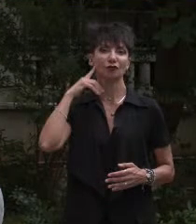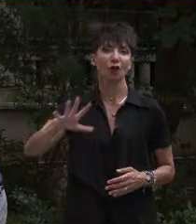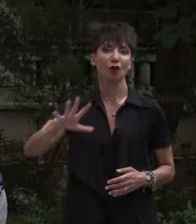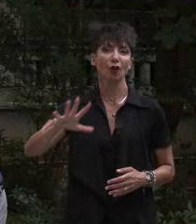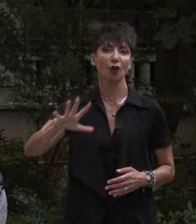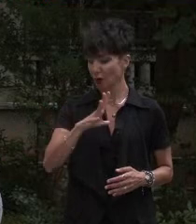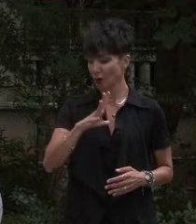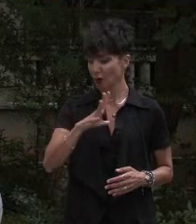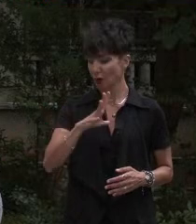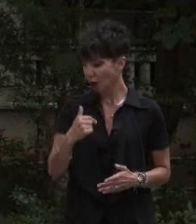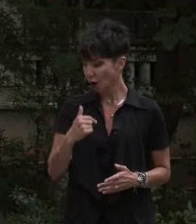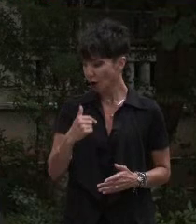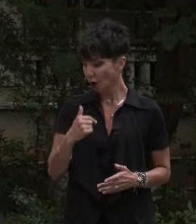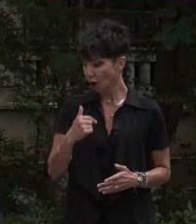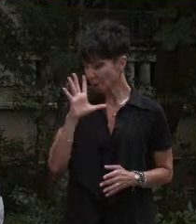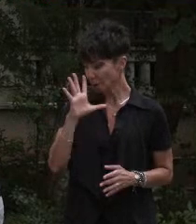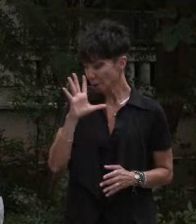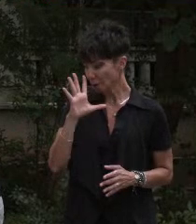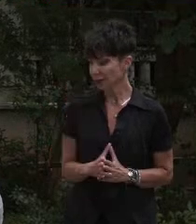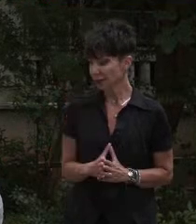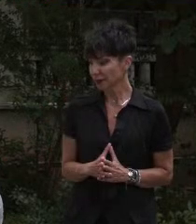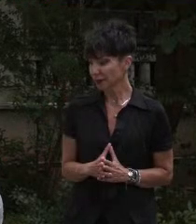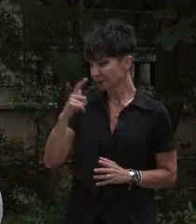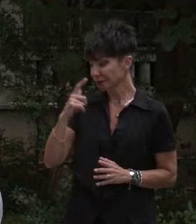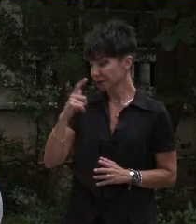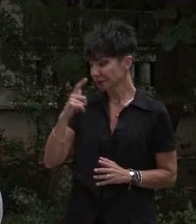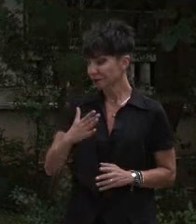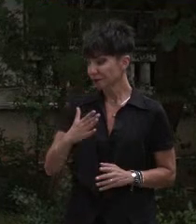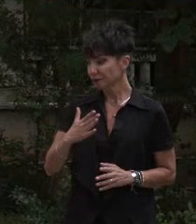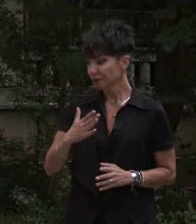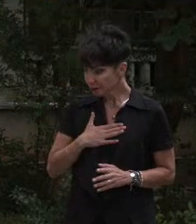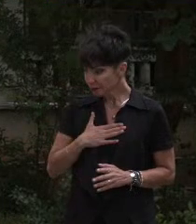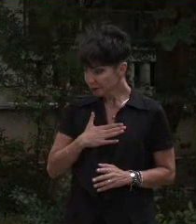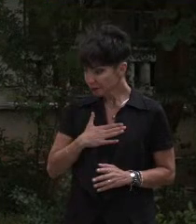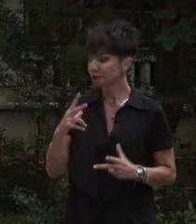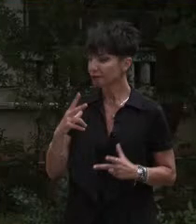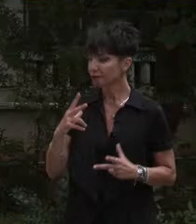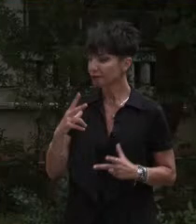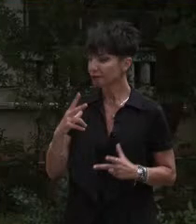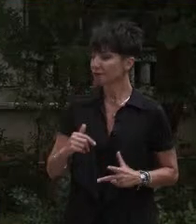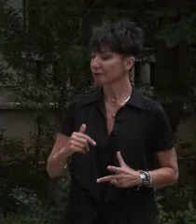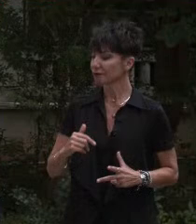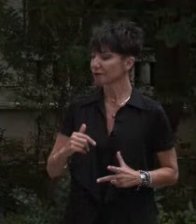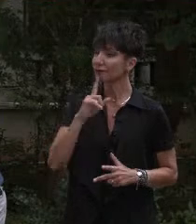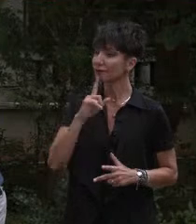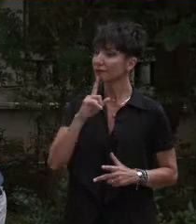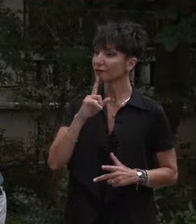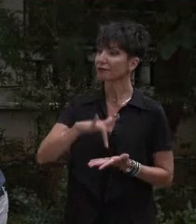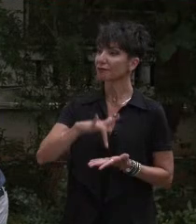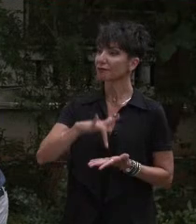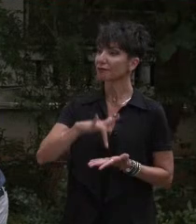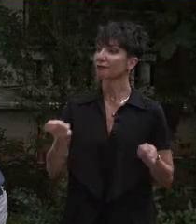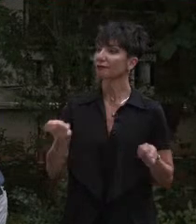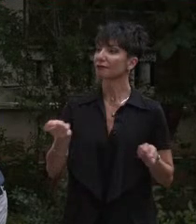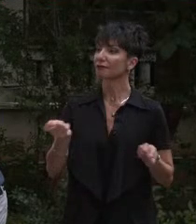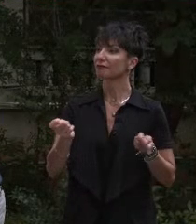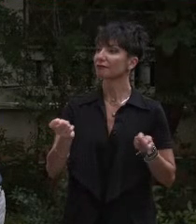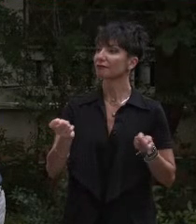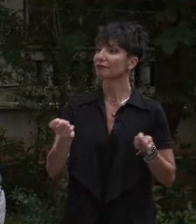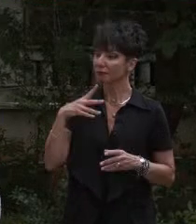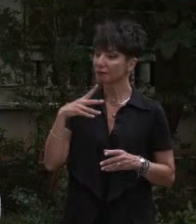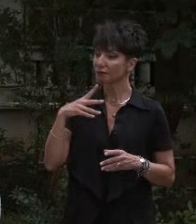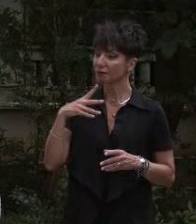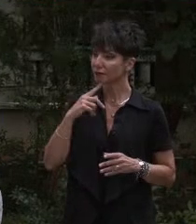όσους βρίσκονται δίπλα σας. Είμαι πάρα πολύ ευτυχής που είμαι σε αυτήν την κεντρική διοίκηση μαζί σας.